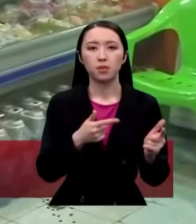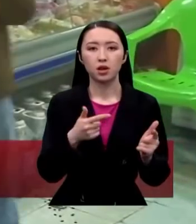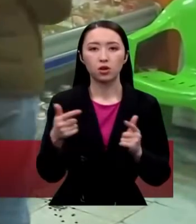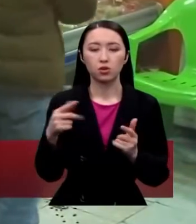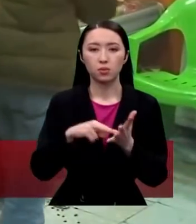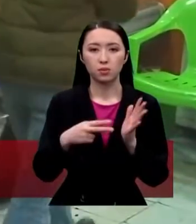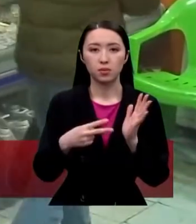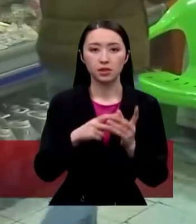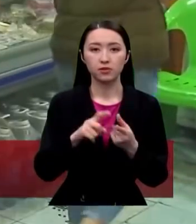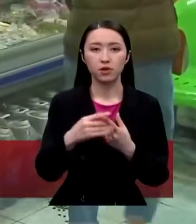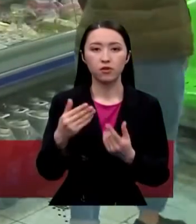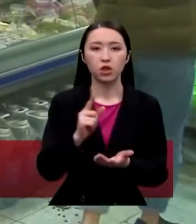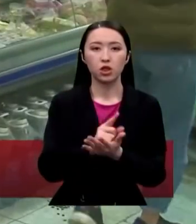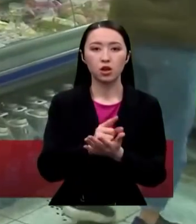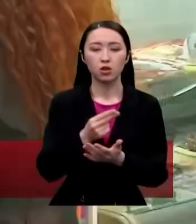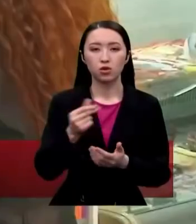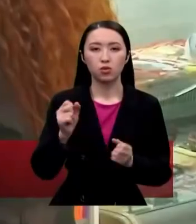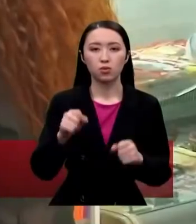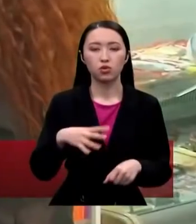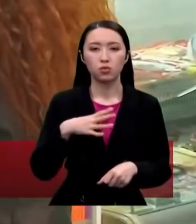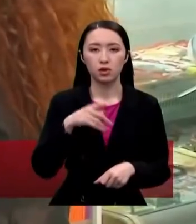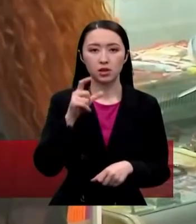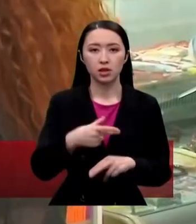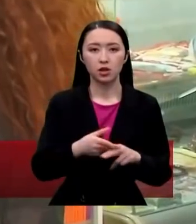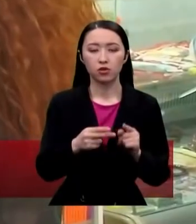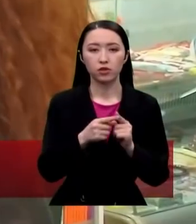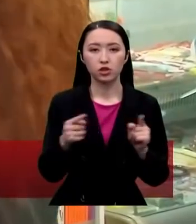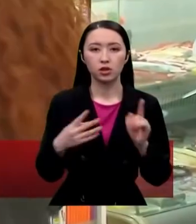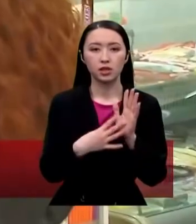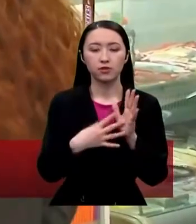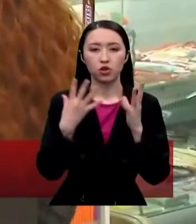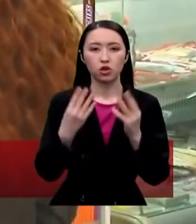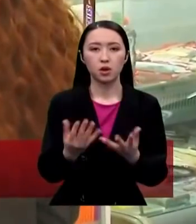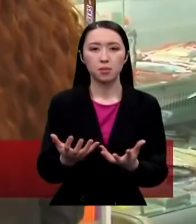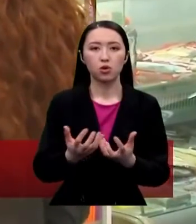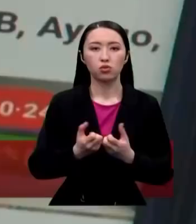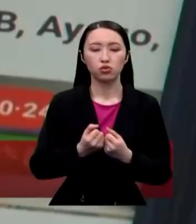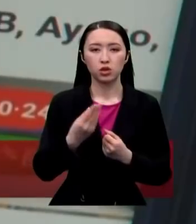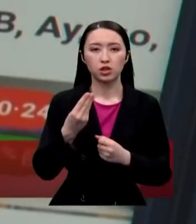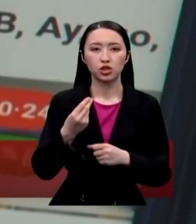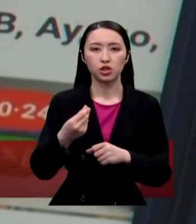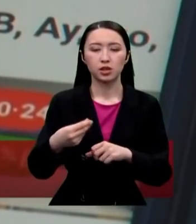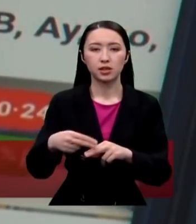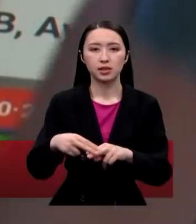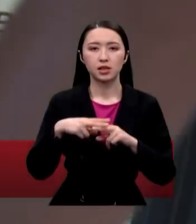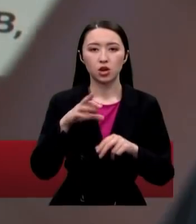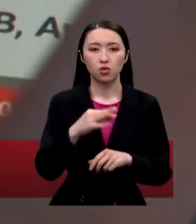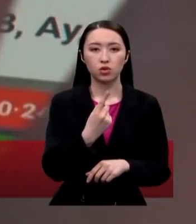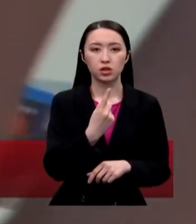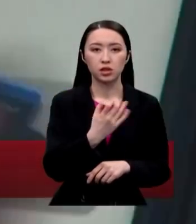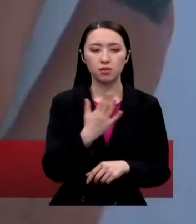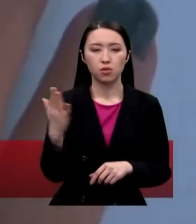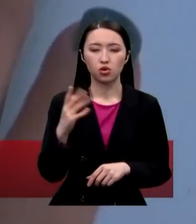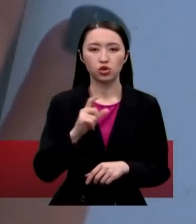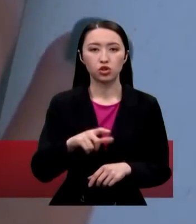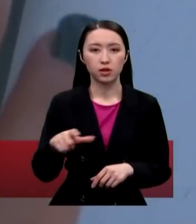под налоговый режим могут попасть физические лица, которые в течение 90 дней получают денежные средства от 100 и более человек.